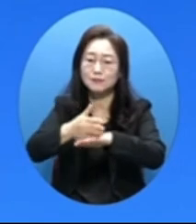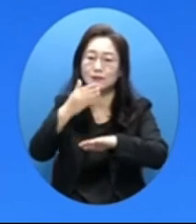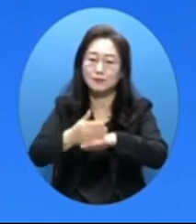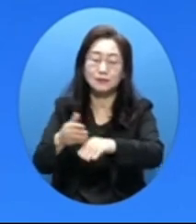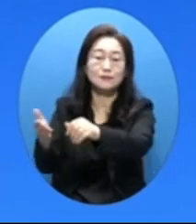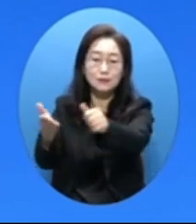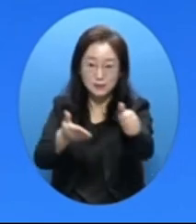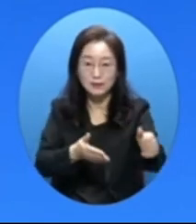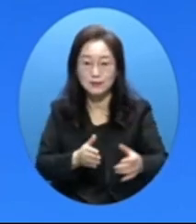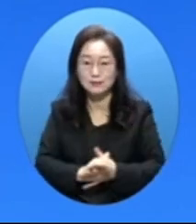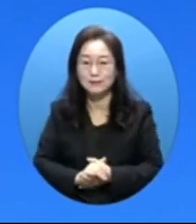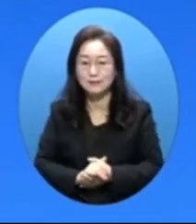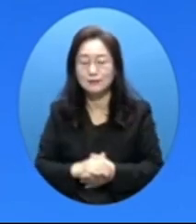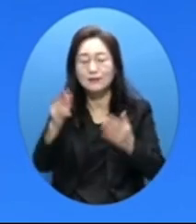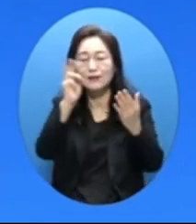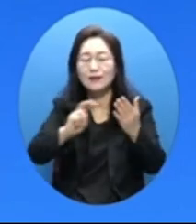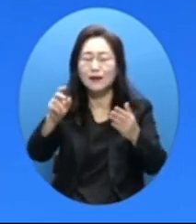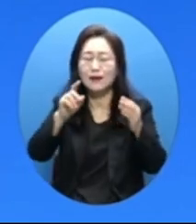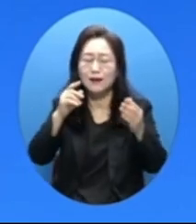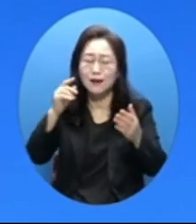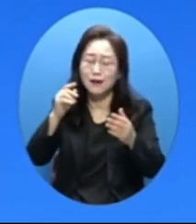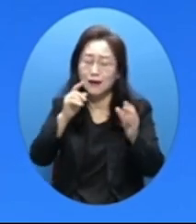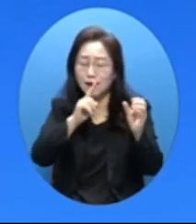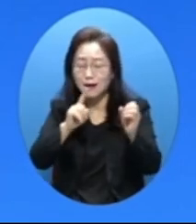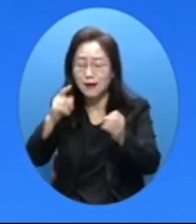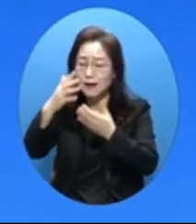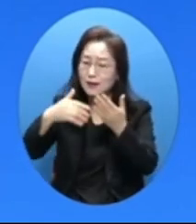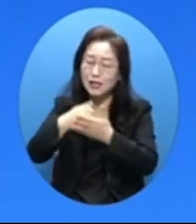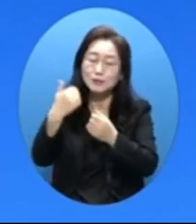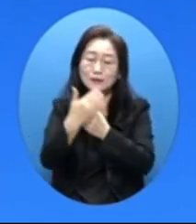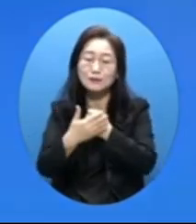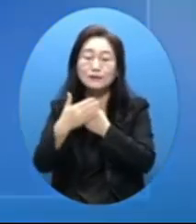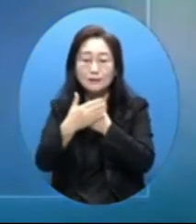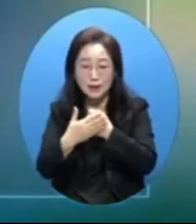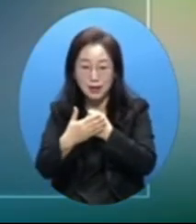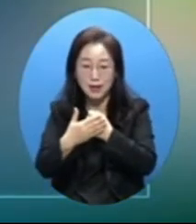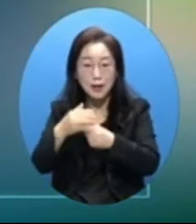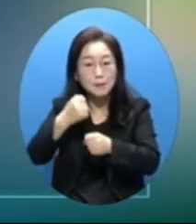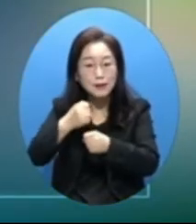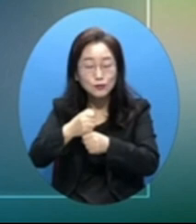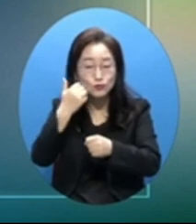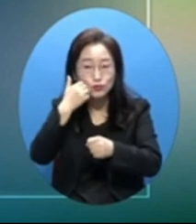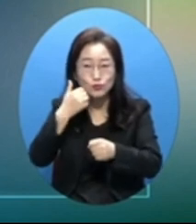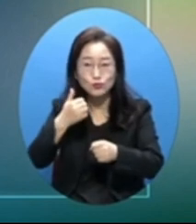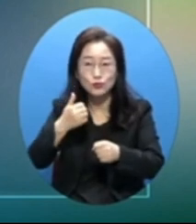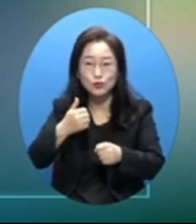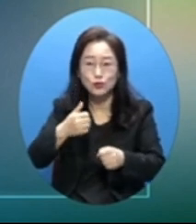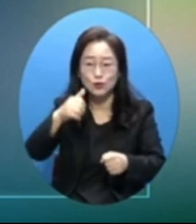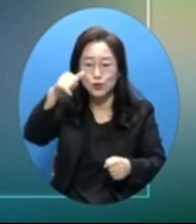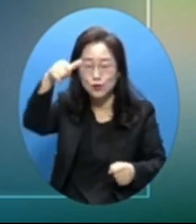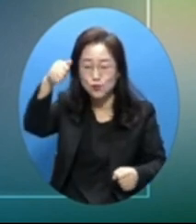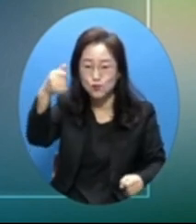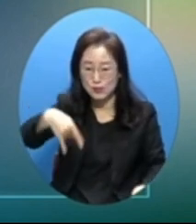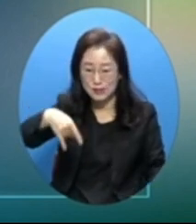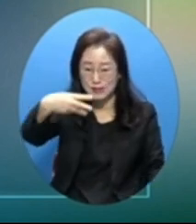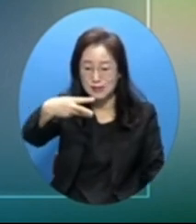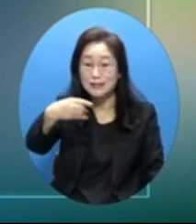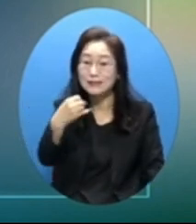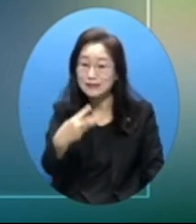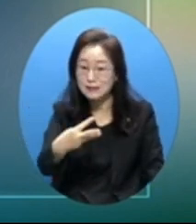될 것입니다 찬송 아 하나님의 은혜로이 찬송을 이틀 목사님은 그 제임스